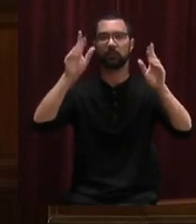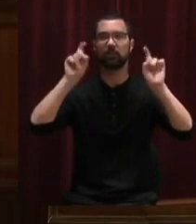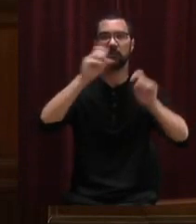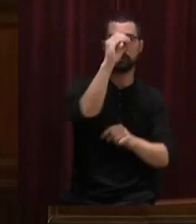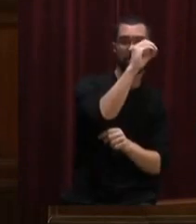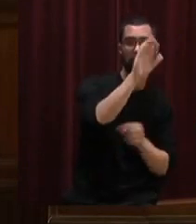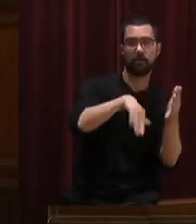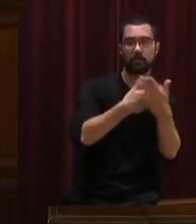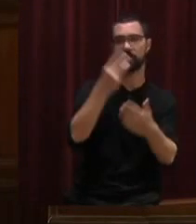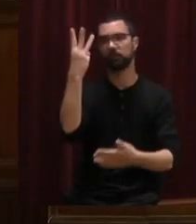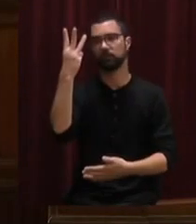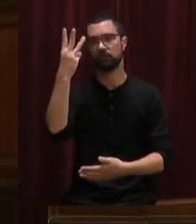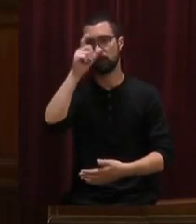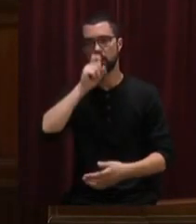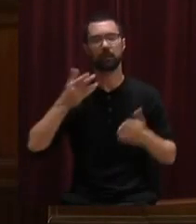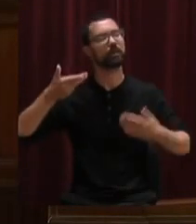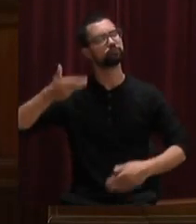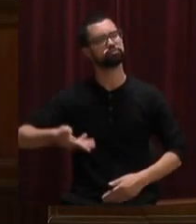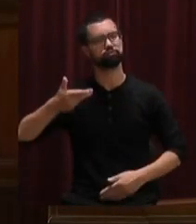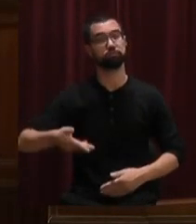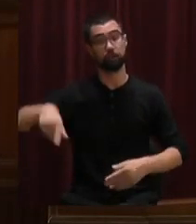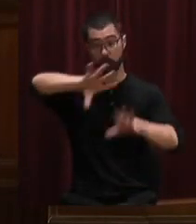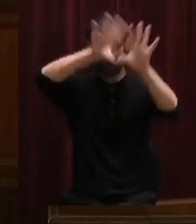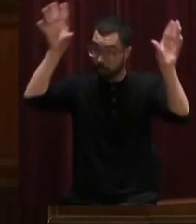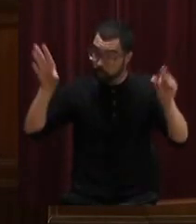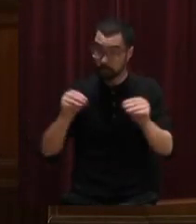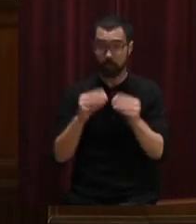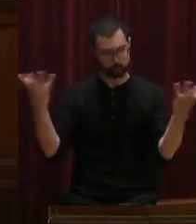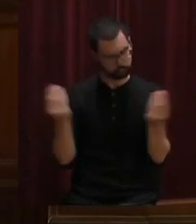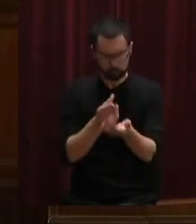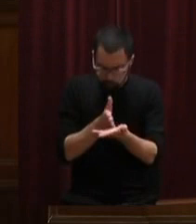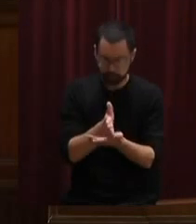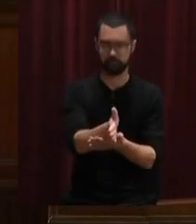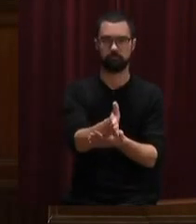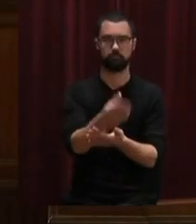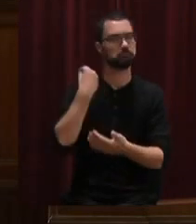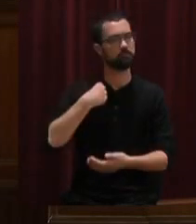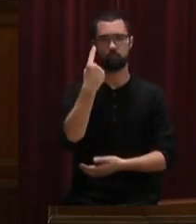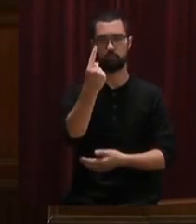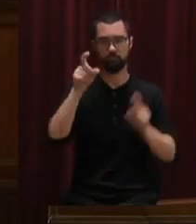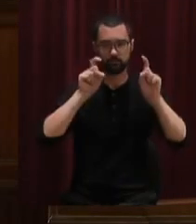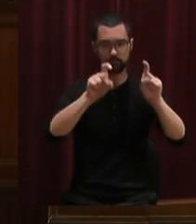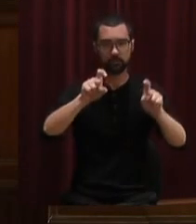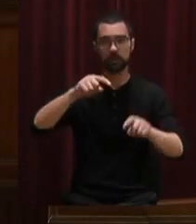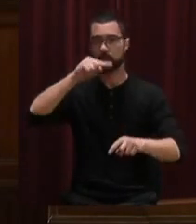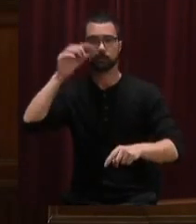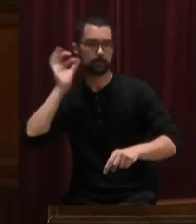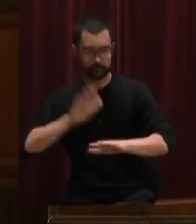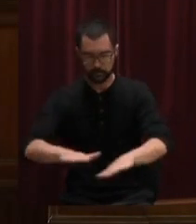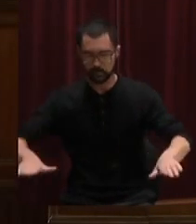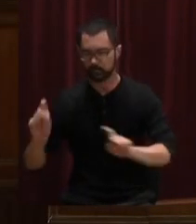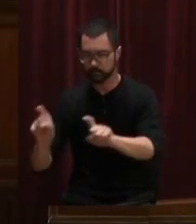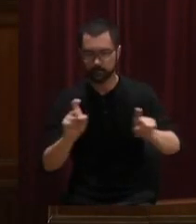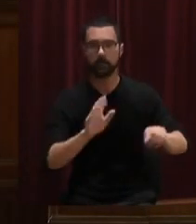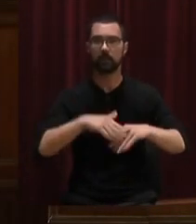a 3 anys. Tot això apunta en una mateixa línia, millorar la formació de les nostres filles i els fills, donar-los